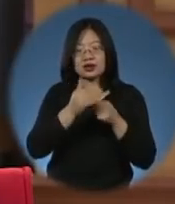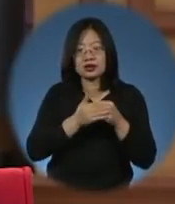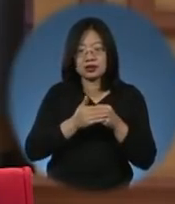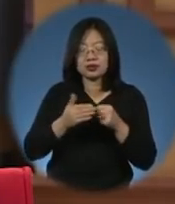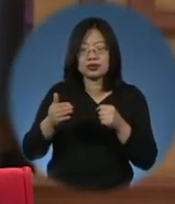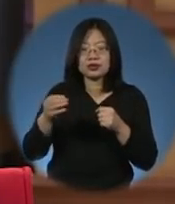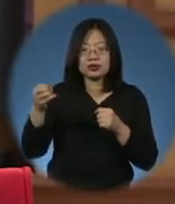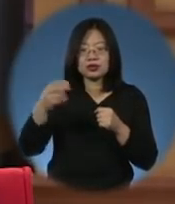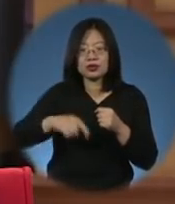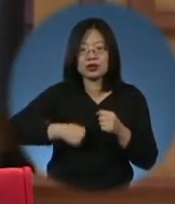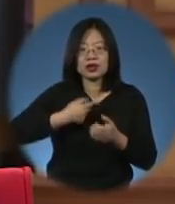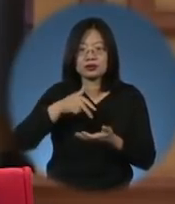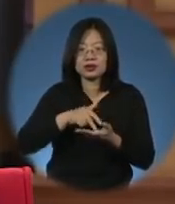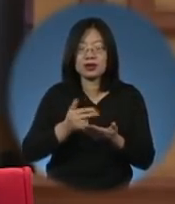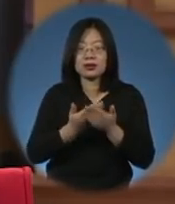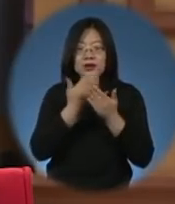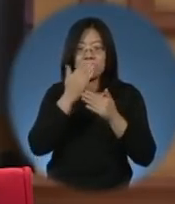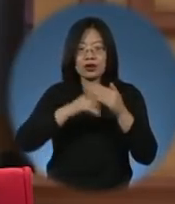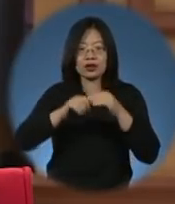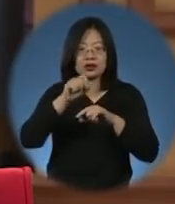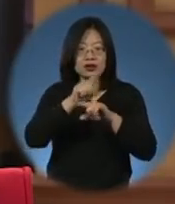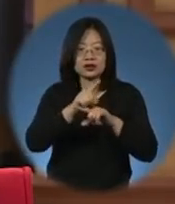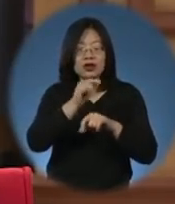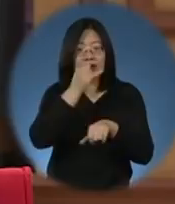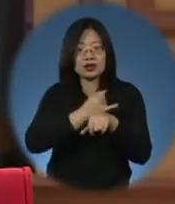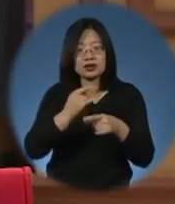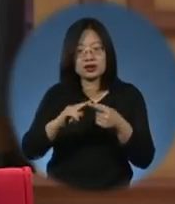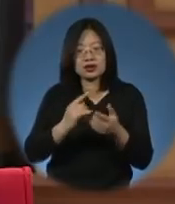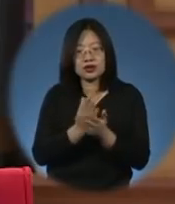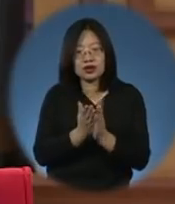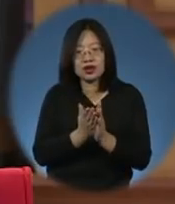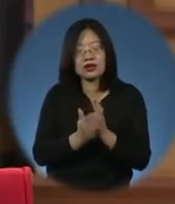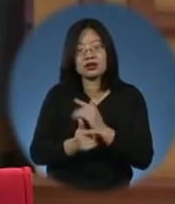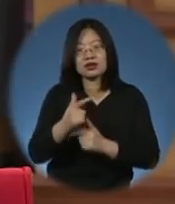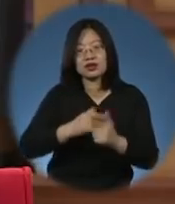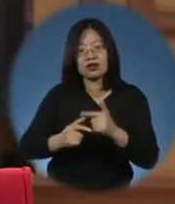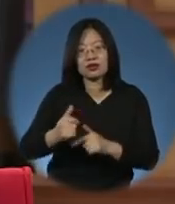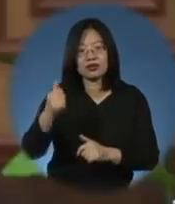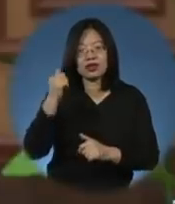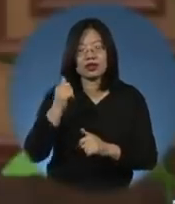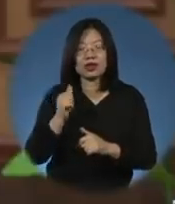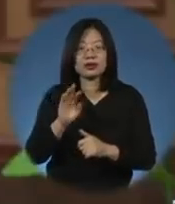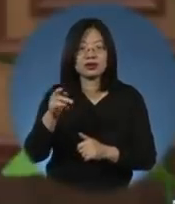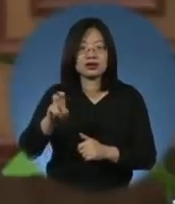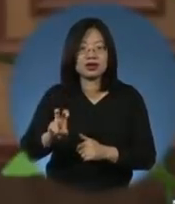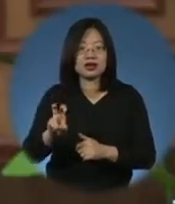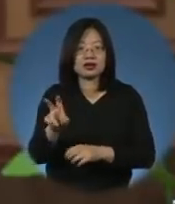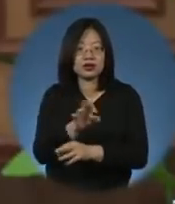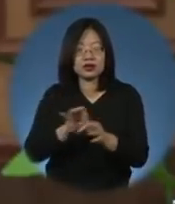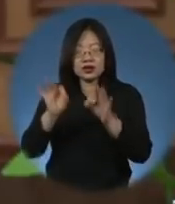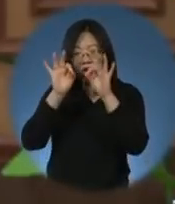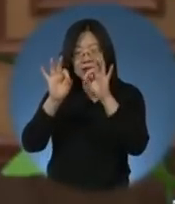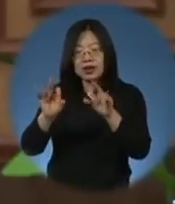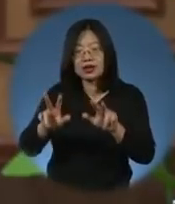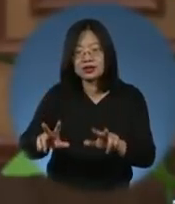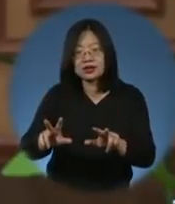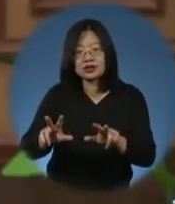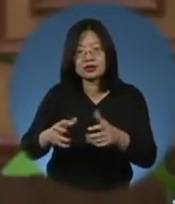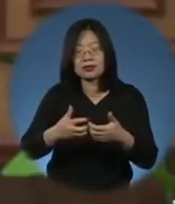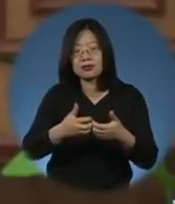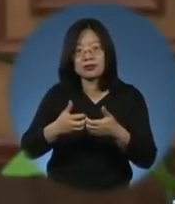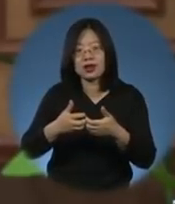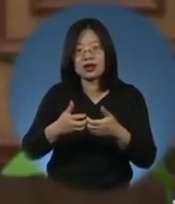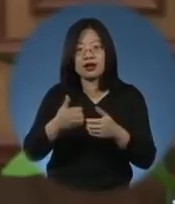그리고 나름대로 이제 발전 가능성도 있는 그런 거를 하는 게 좋다라고 생각합니다. 베트남 경제는 지금 계속 팽창하고